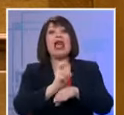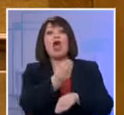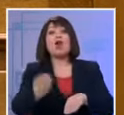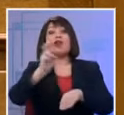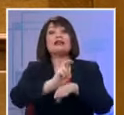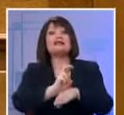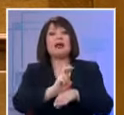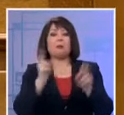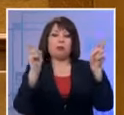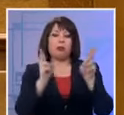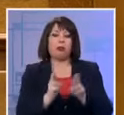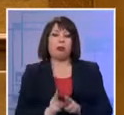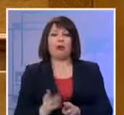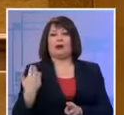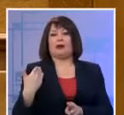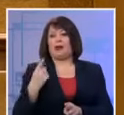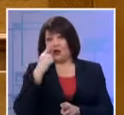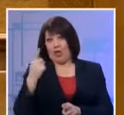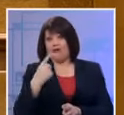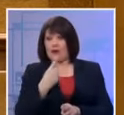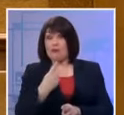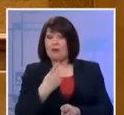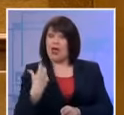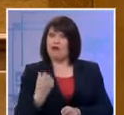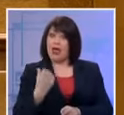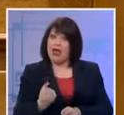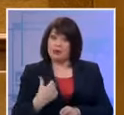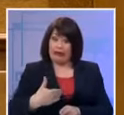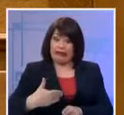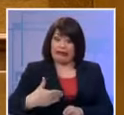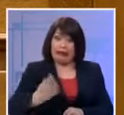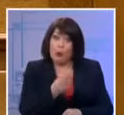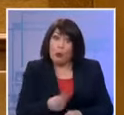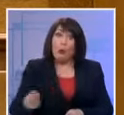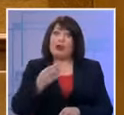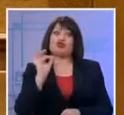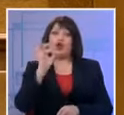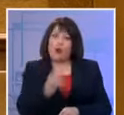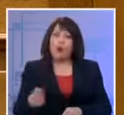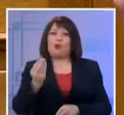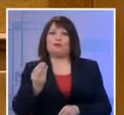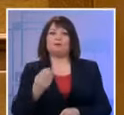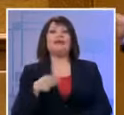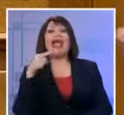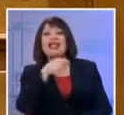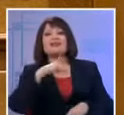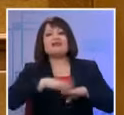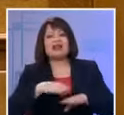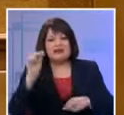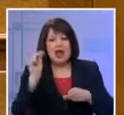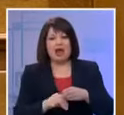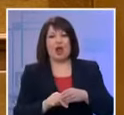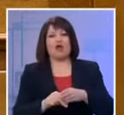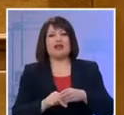χρονιάς, που όλοι ως τα τέλη Νοεμβρίου έλεγαν ότι είτε το πιάναμε είτε και θα ξεπερνάγαμε το στόχο. Προκαλέσατε εσείς